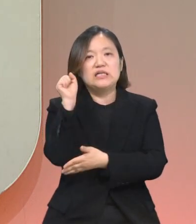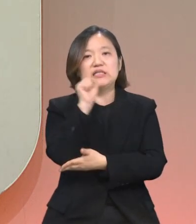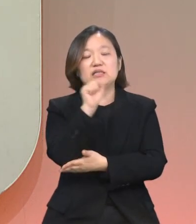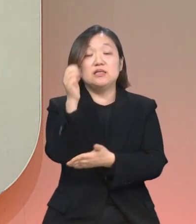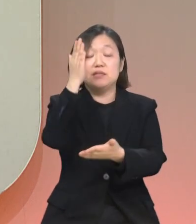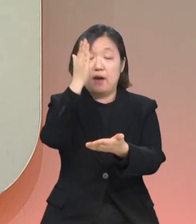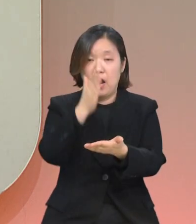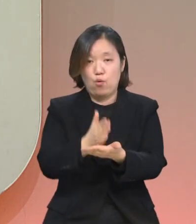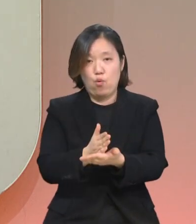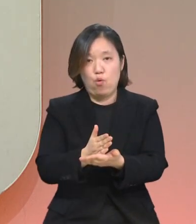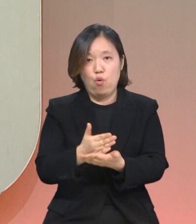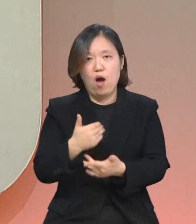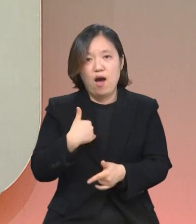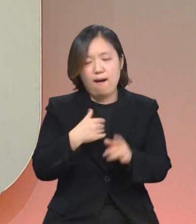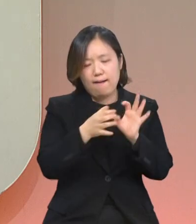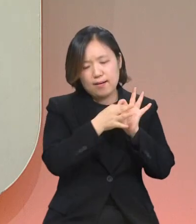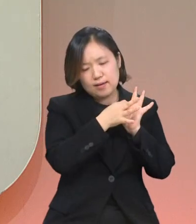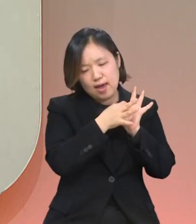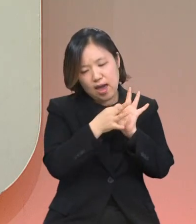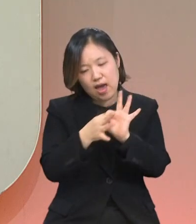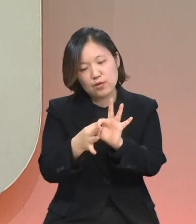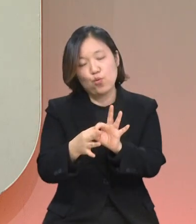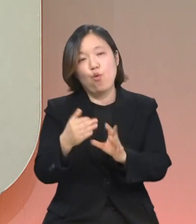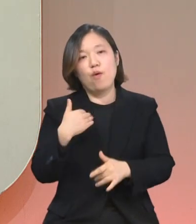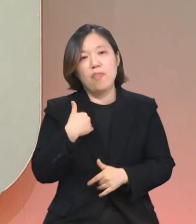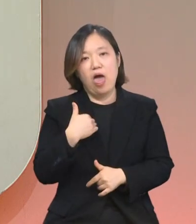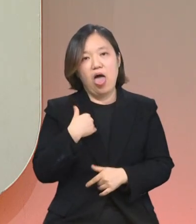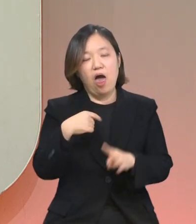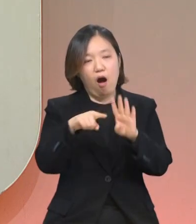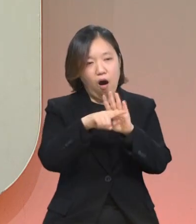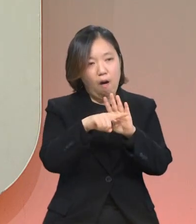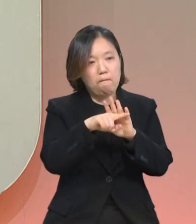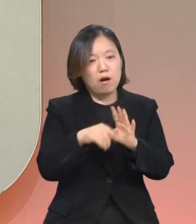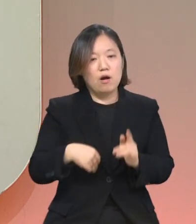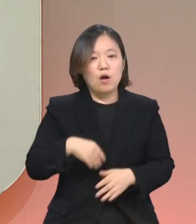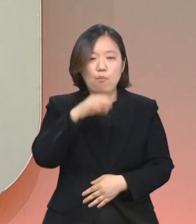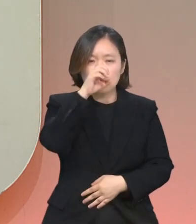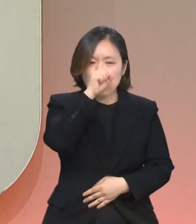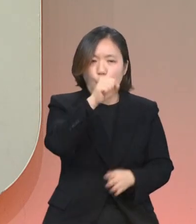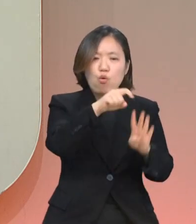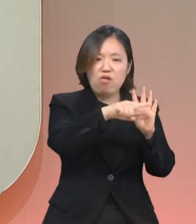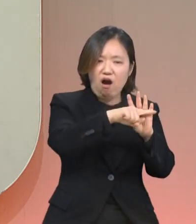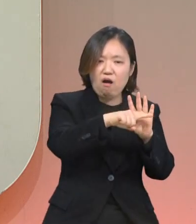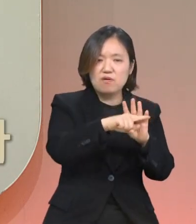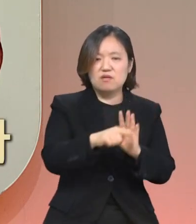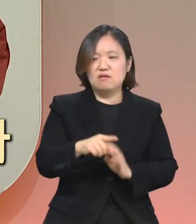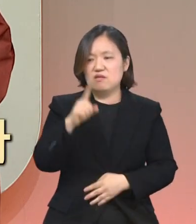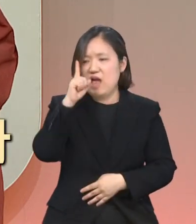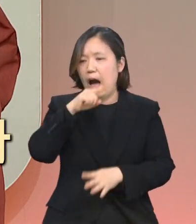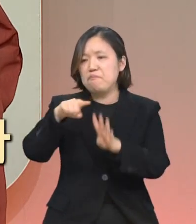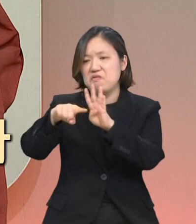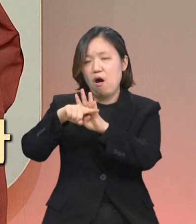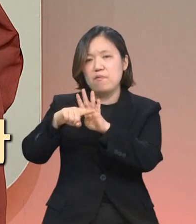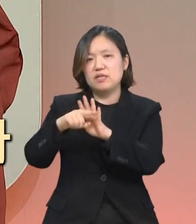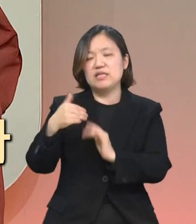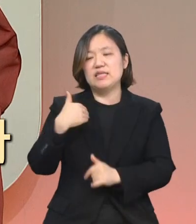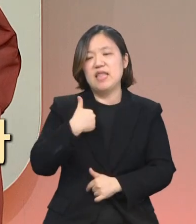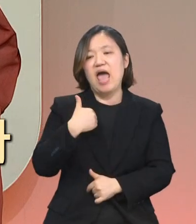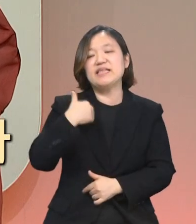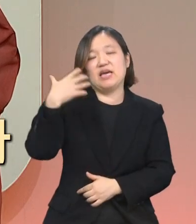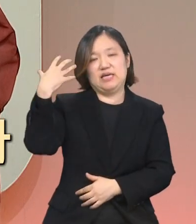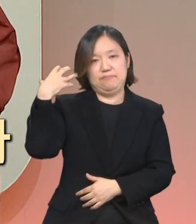묵묵히 묵묵히 내가 지은 업은 좋은 업이든 나쁜 업이든 반드시 내가